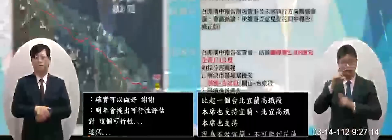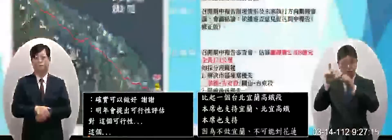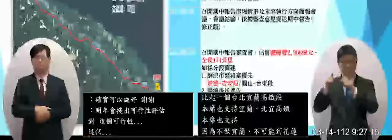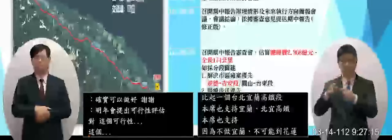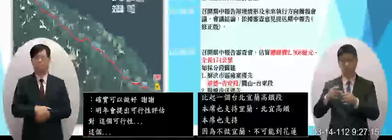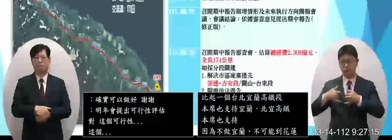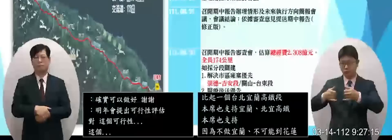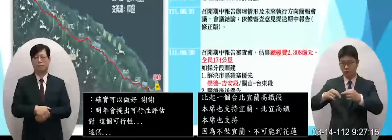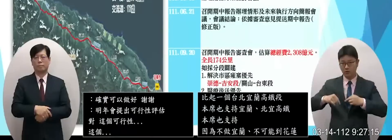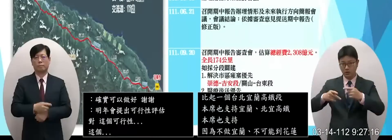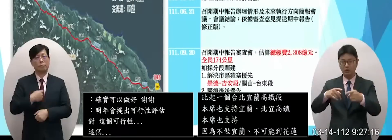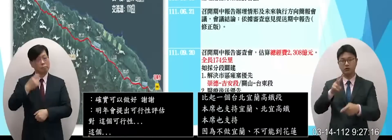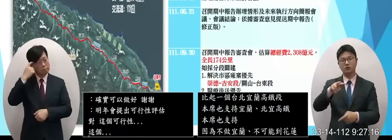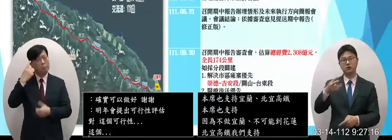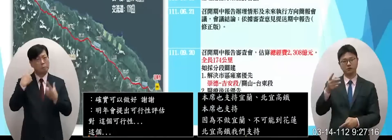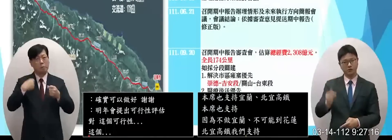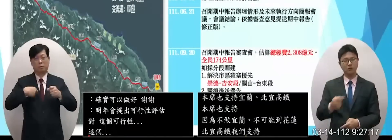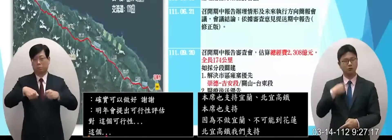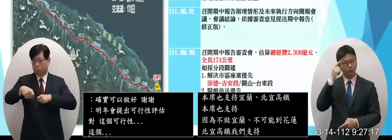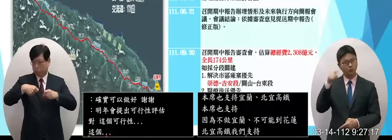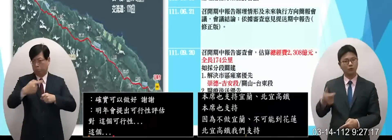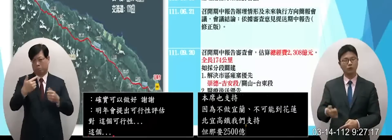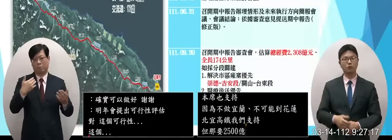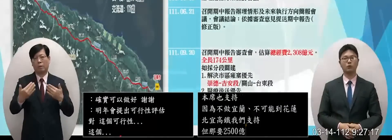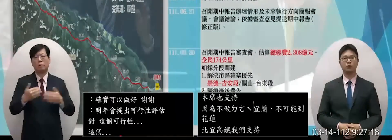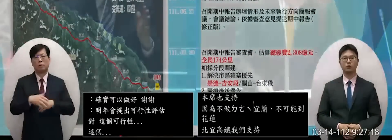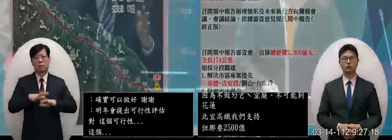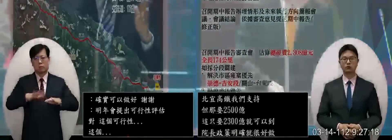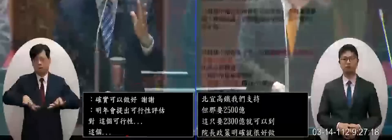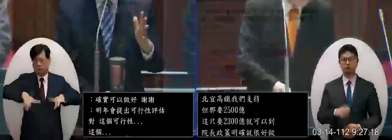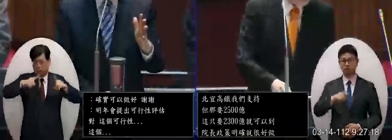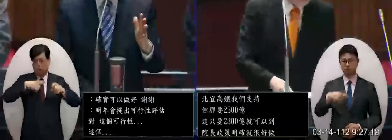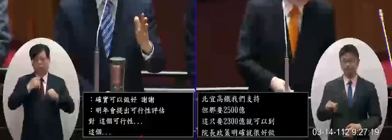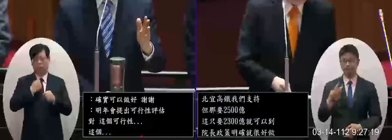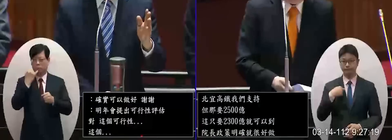很好做。 好， 接下来、哦、 我们的政策是蛮明显，先做可